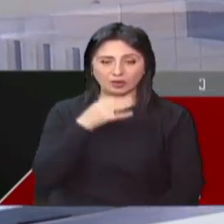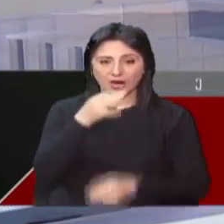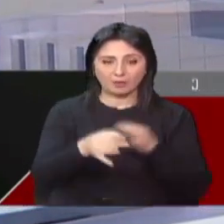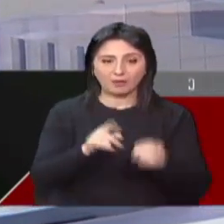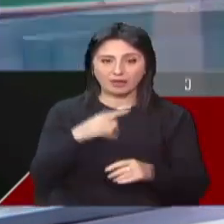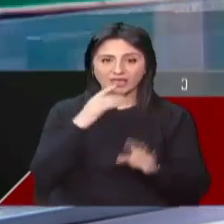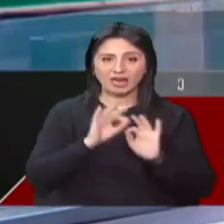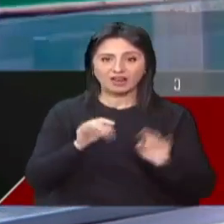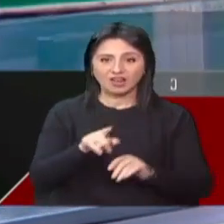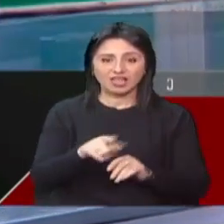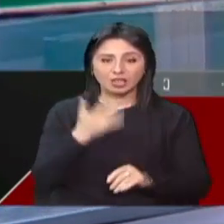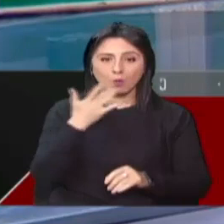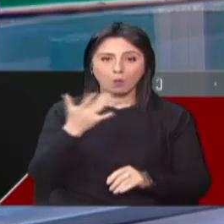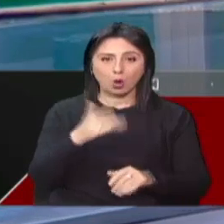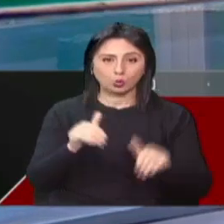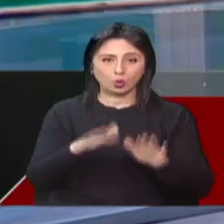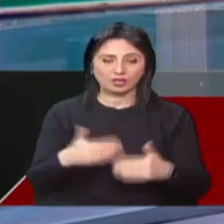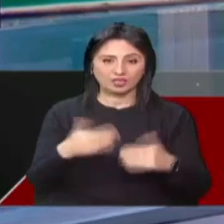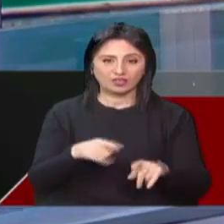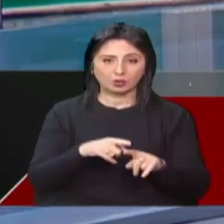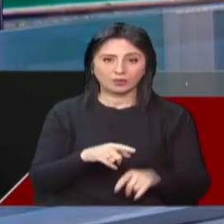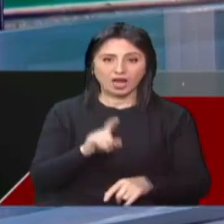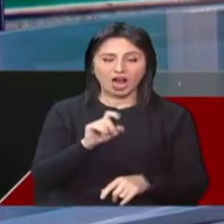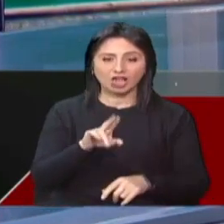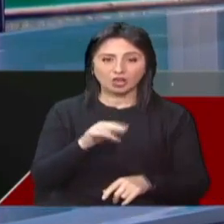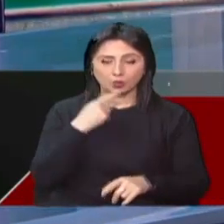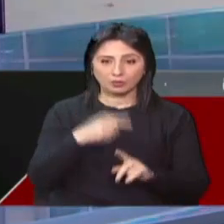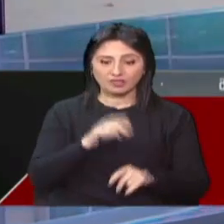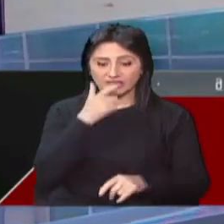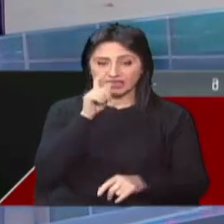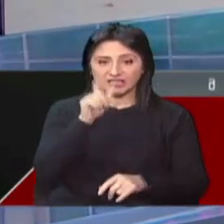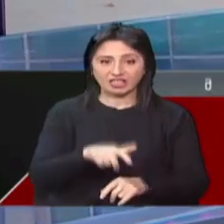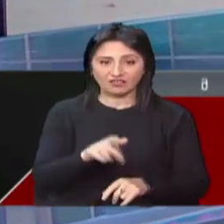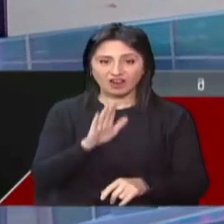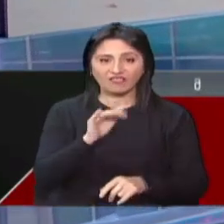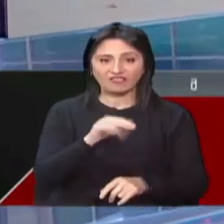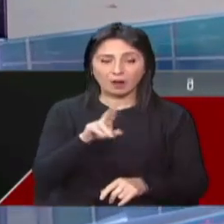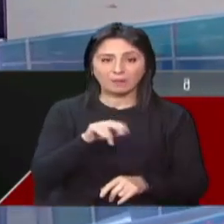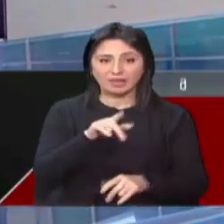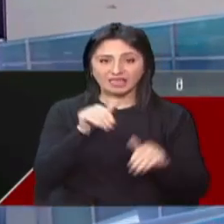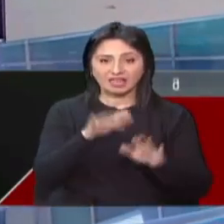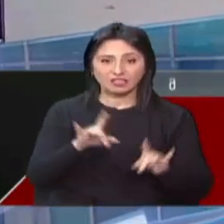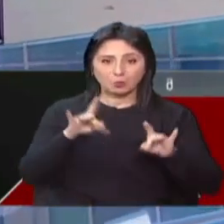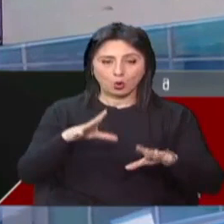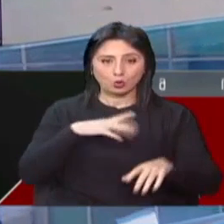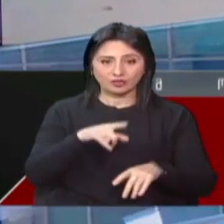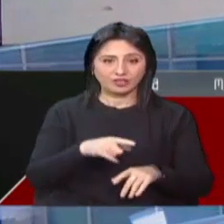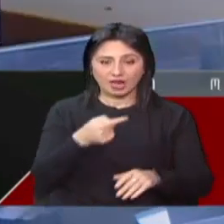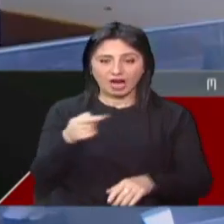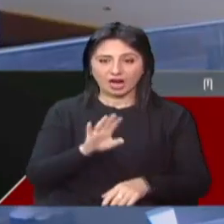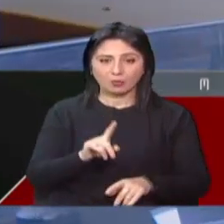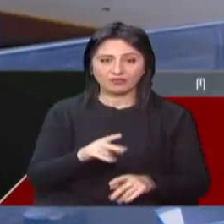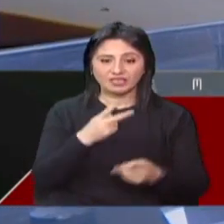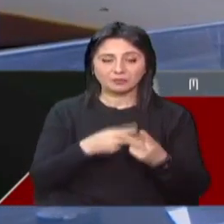ეხმაურებიან მათი განცხადებით ეს პოლიტიკური გადაწყვეტილება. Khachapuridzis თქმით Mikhail Saakashvilisთვის Viva Medis გადაწყვეტილება მოულოდნელი იყო და ის არ გამორიცხავს